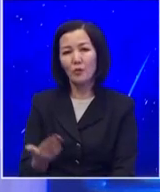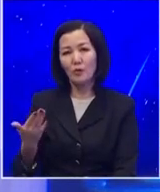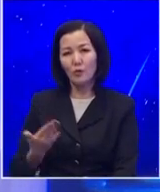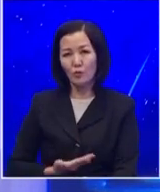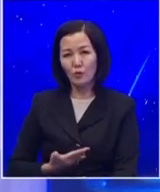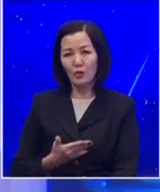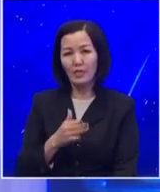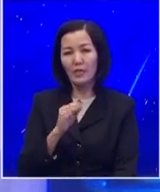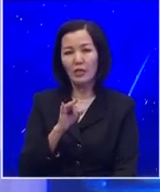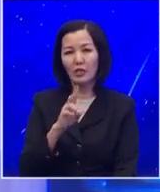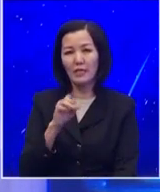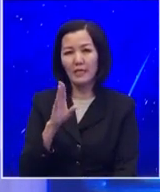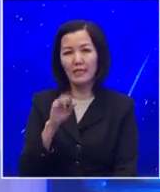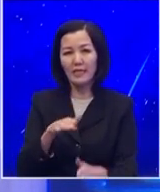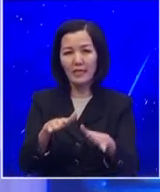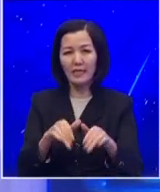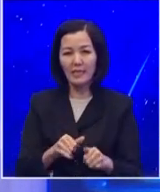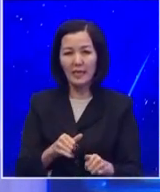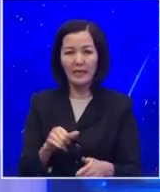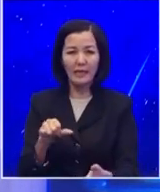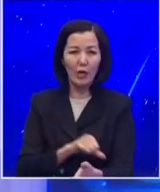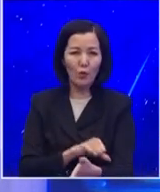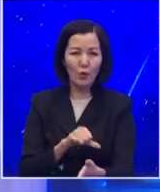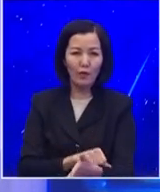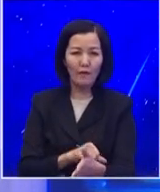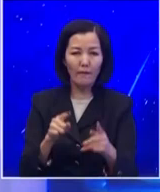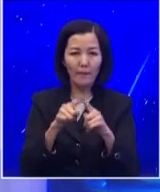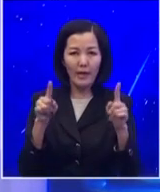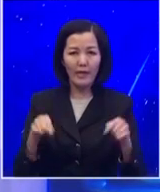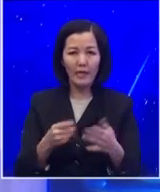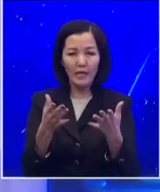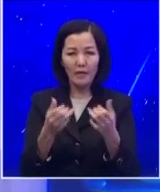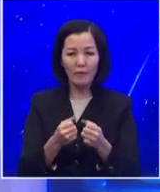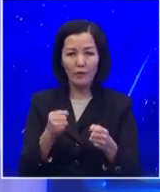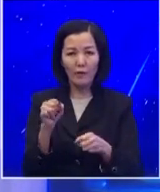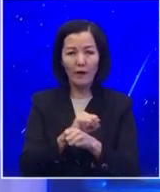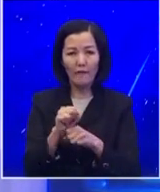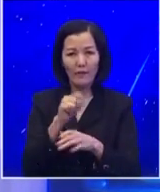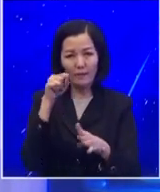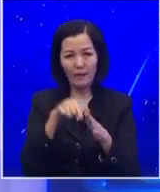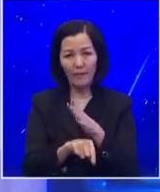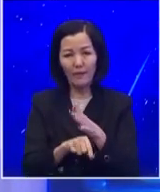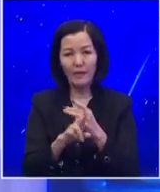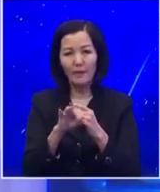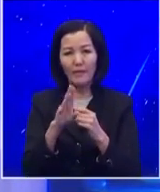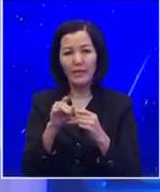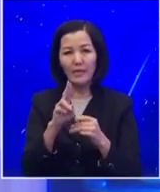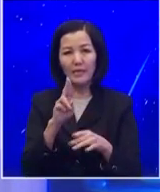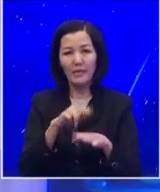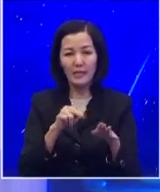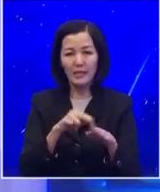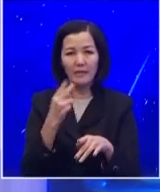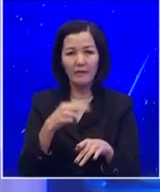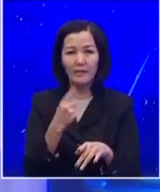У жителя Жезказгана изъяли килограмм наркотиков. Пакет обнаружен в автомобиле, сообщает полиция КИЗ.